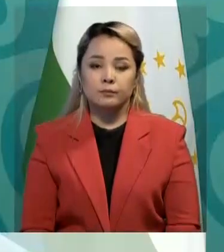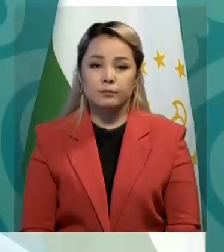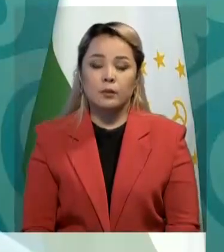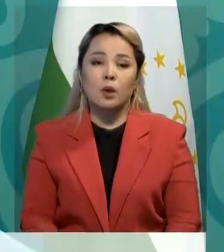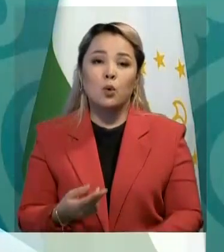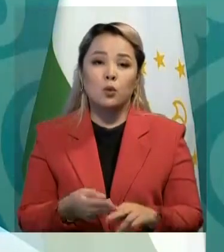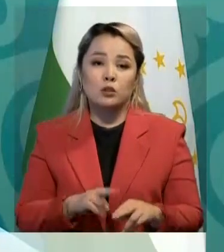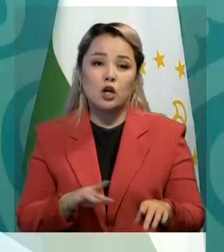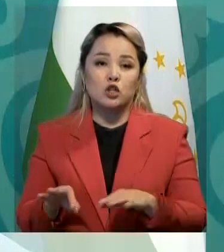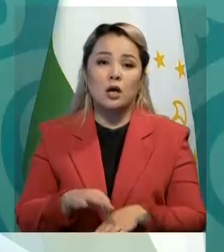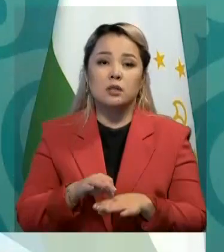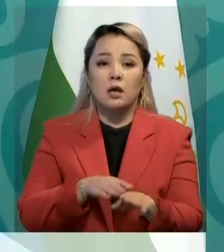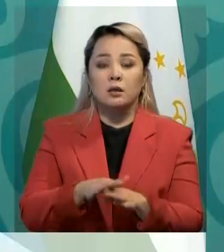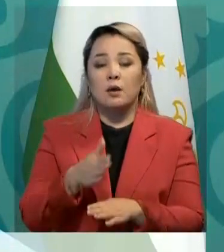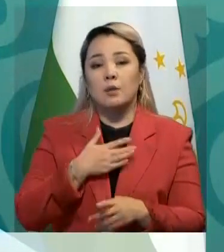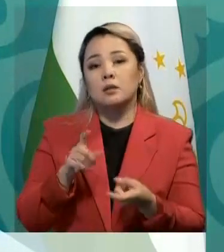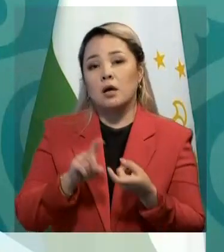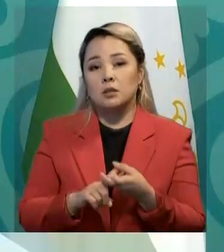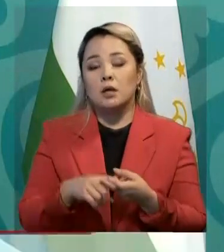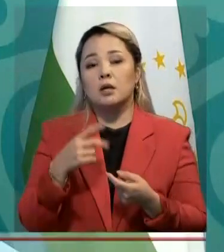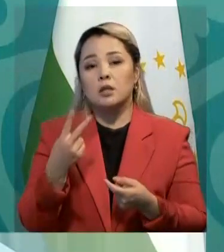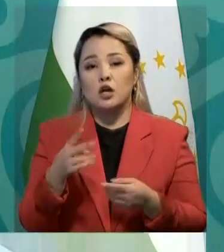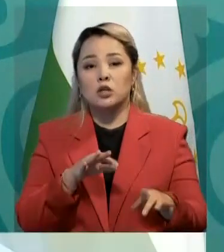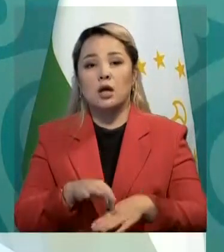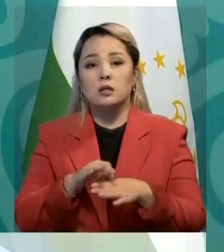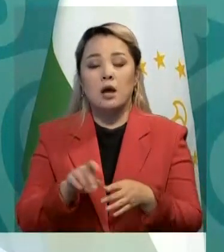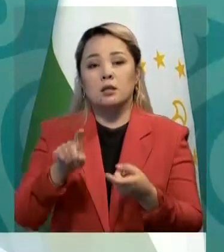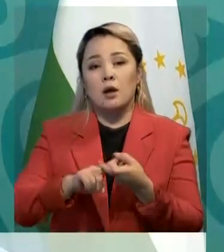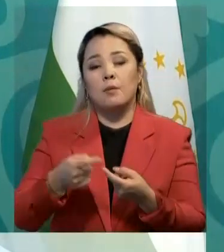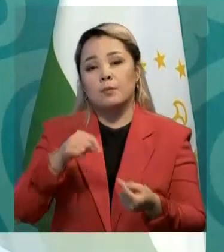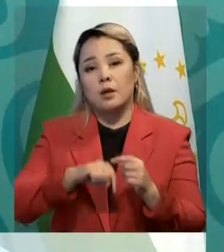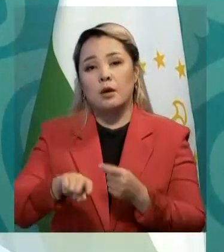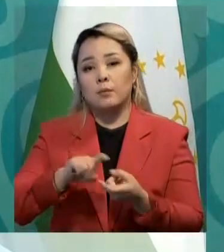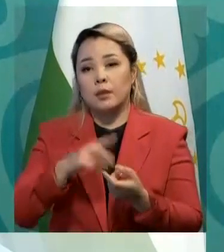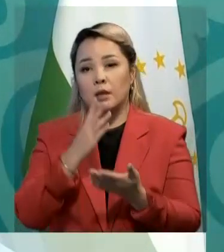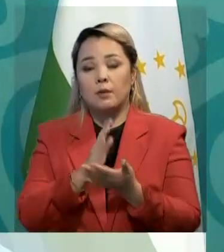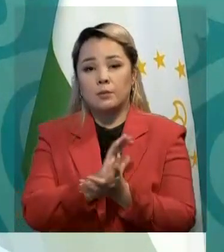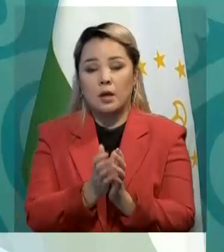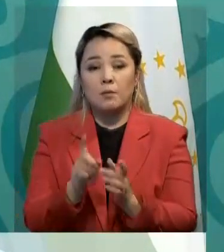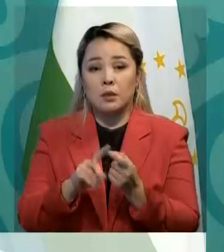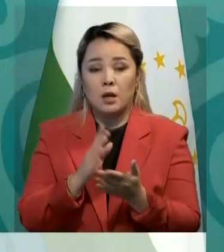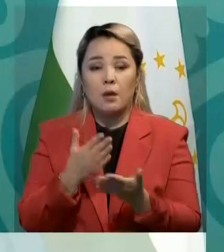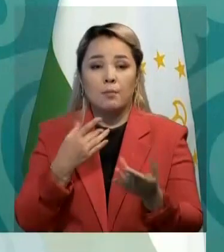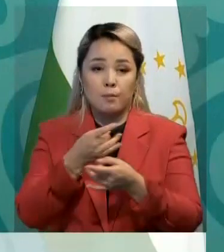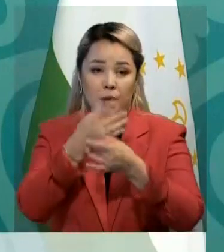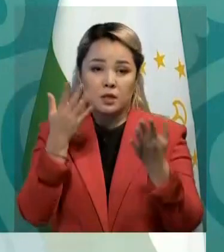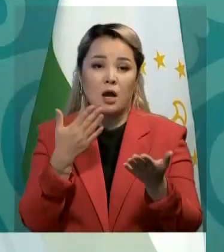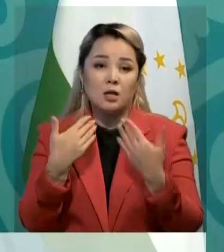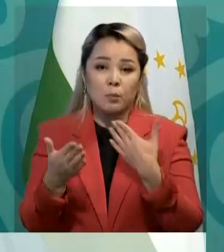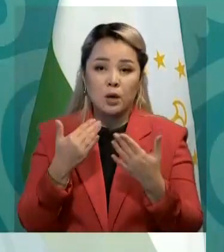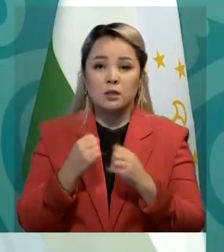Осы іс-шаралардың арқасында біз енді екі іс-шара бір-бірімен тығыз байланысты, мынау мәдени қарым-қатынасымызды нығайту